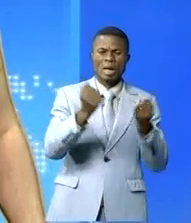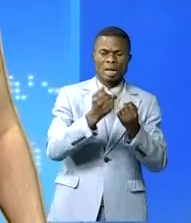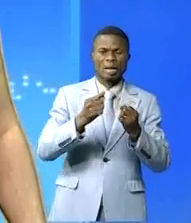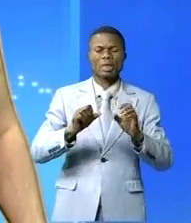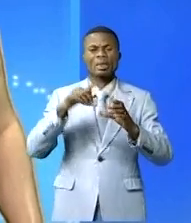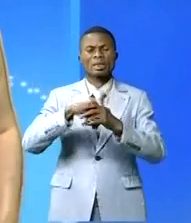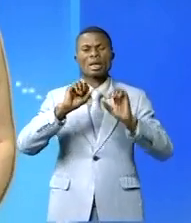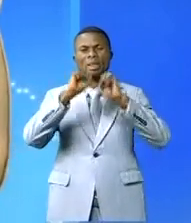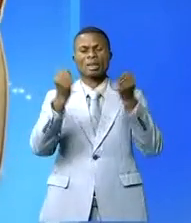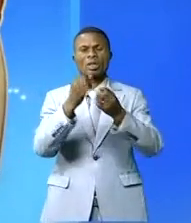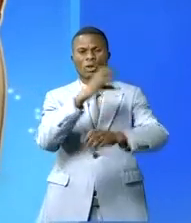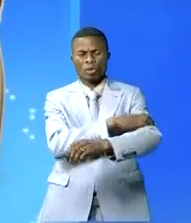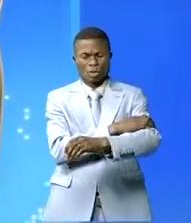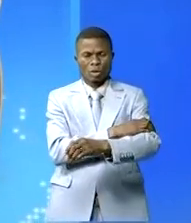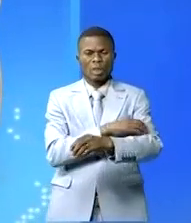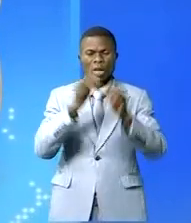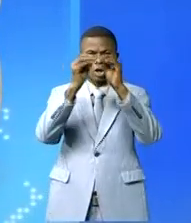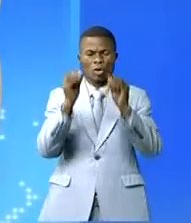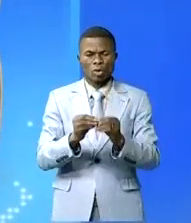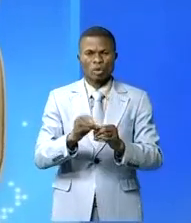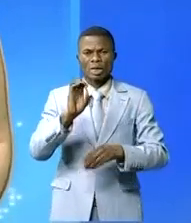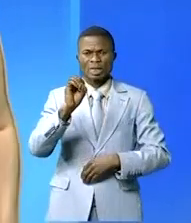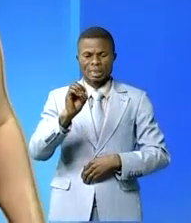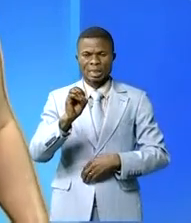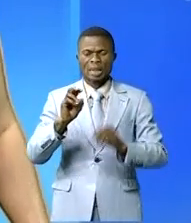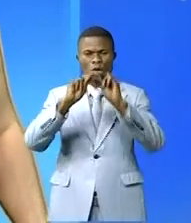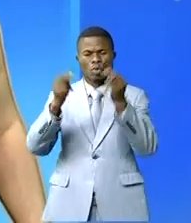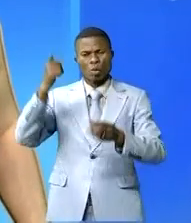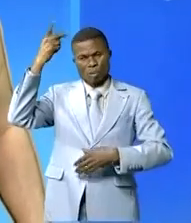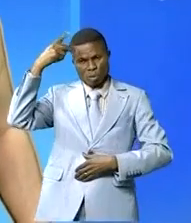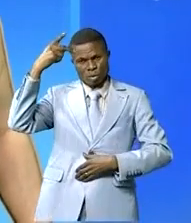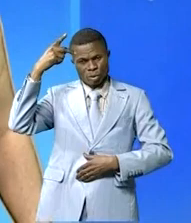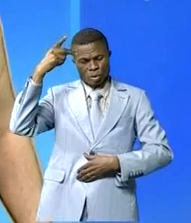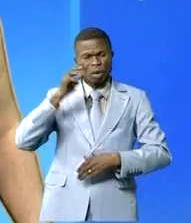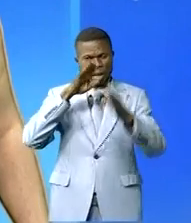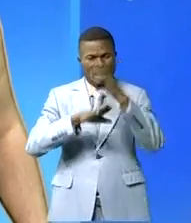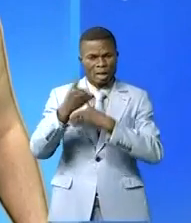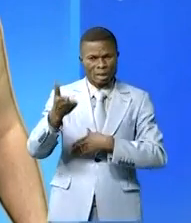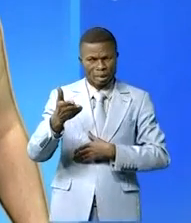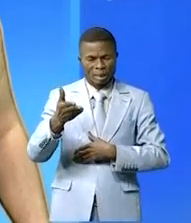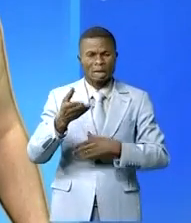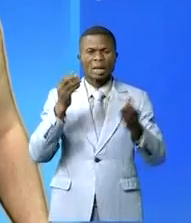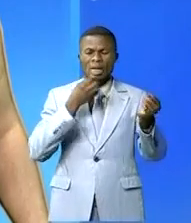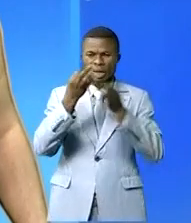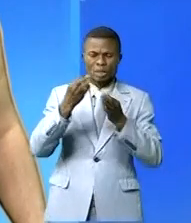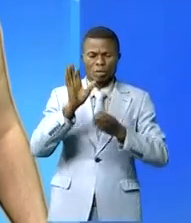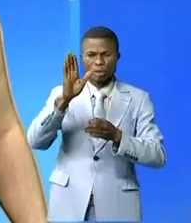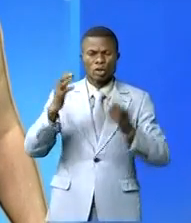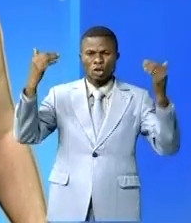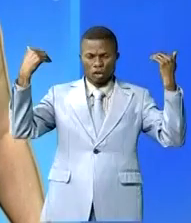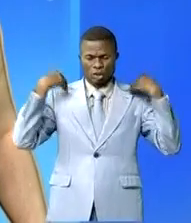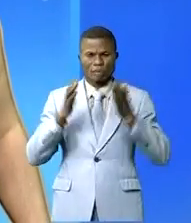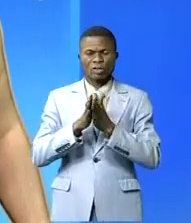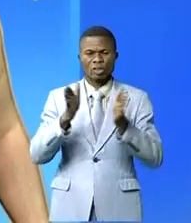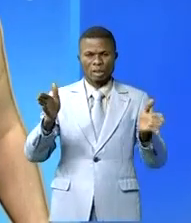société civile et comptent à ce jour une cinquantaine des partis politiques adhérents, a-t-il souligné son coordonnateur